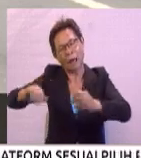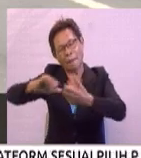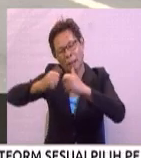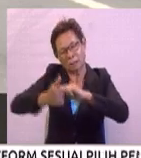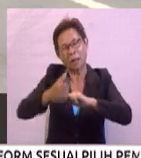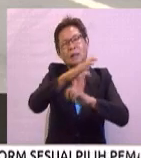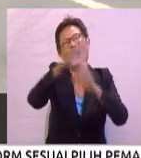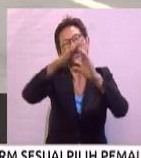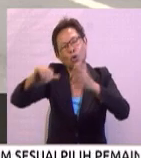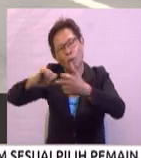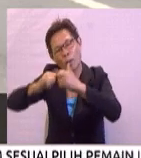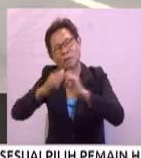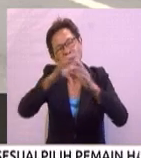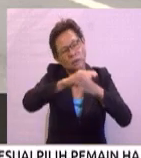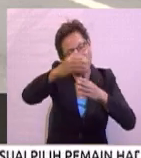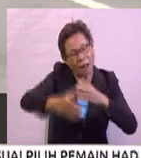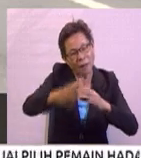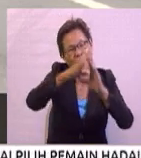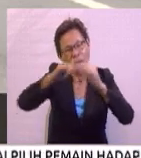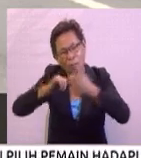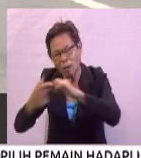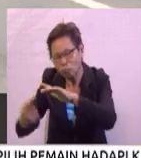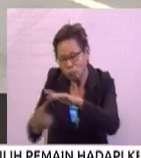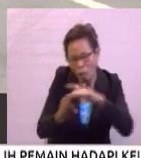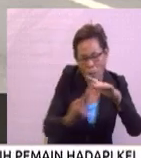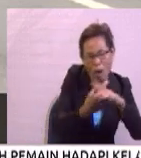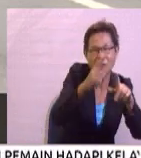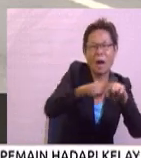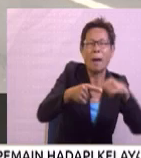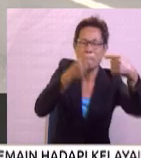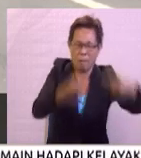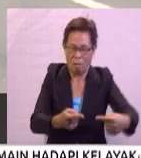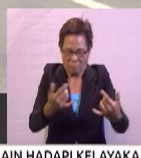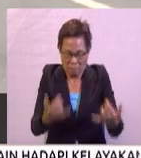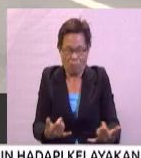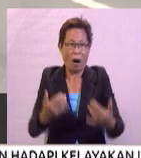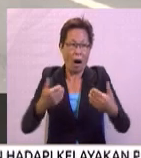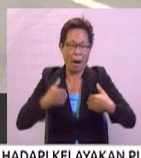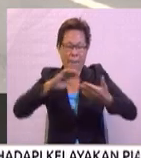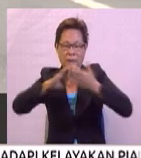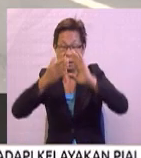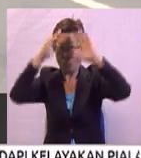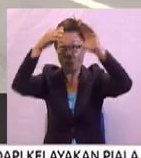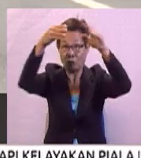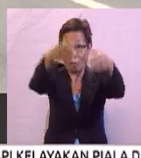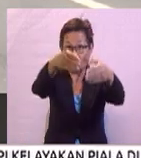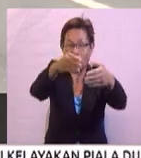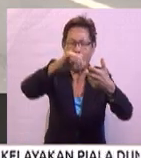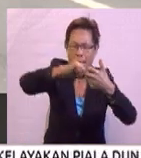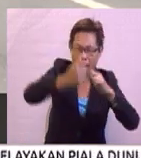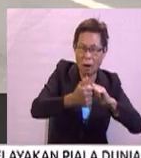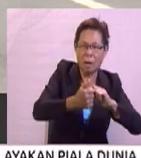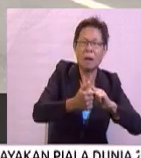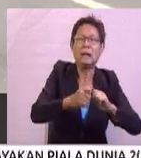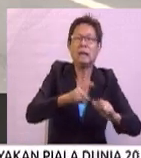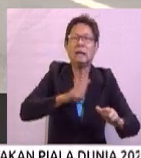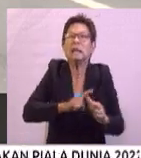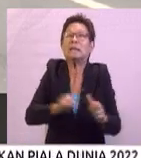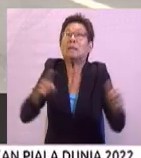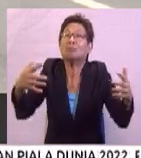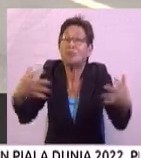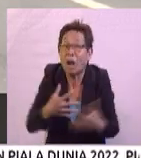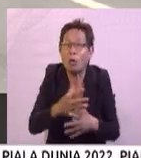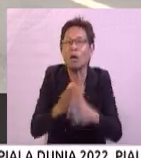dan mengatasi masalah yang timbul daripada pelbagai cabaran masa kini. Turut menjadi fokus adalah isu Islamofobia